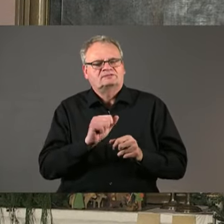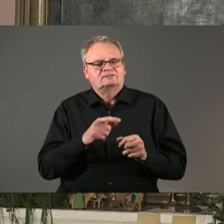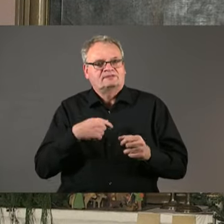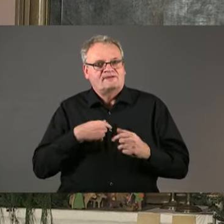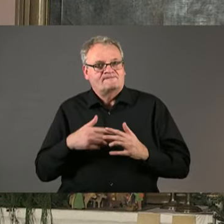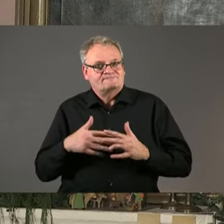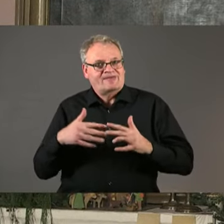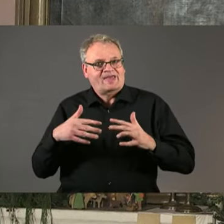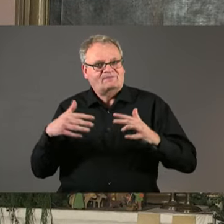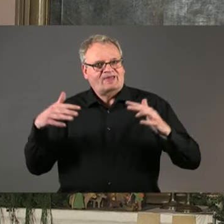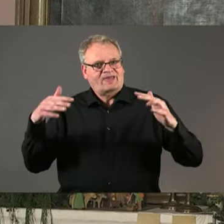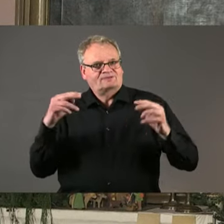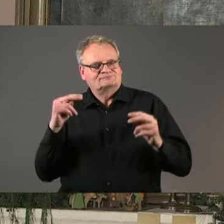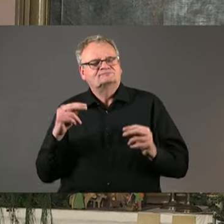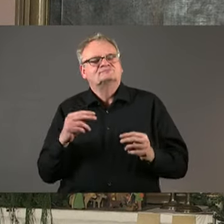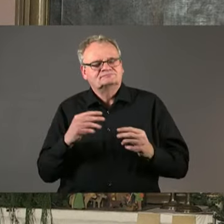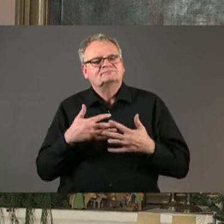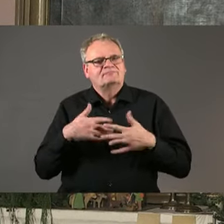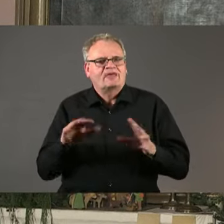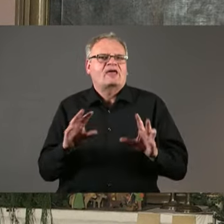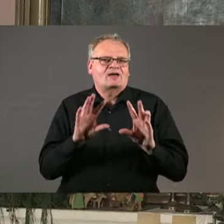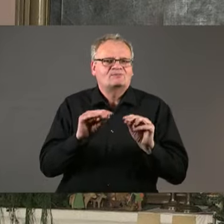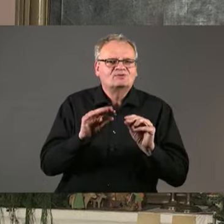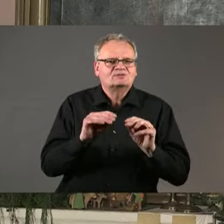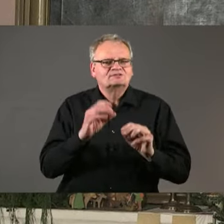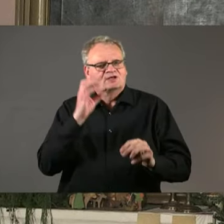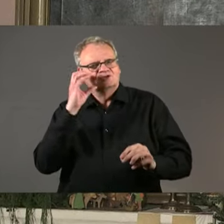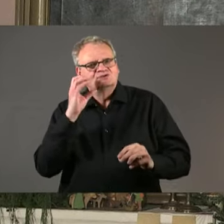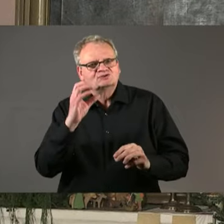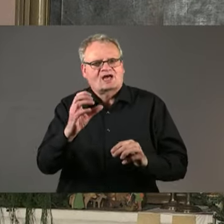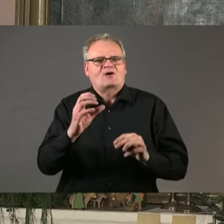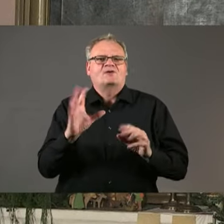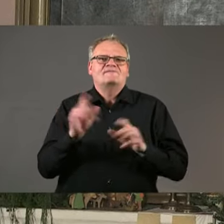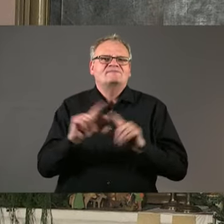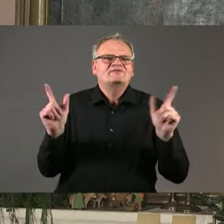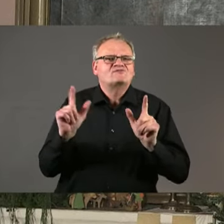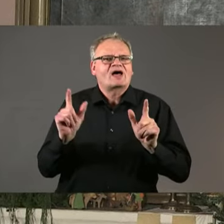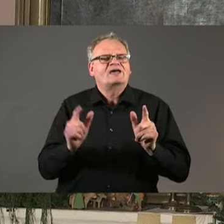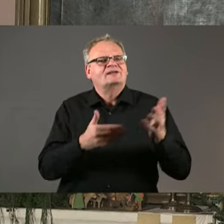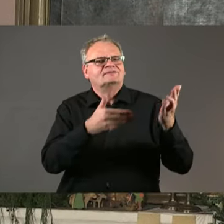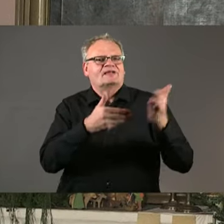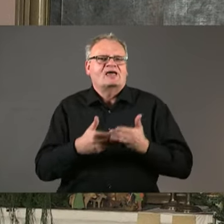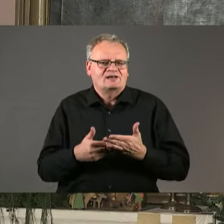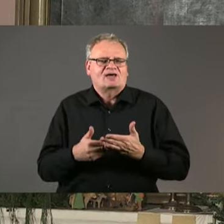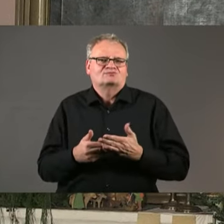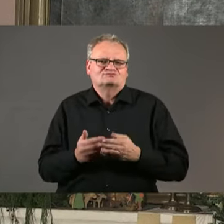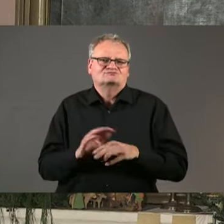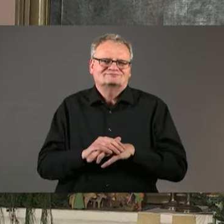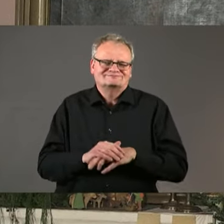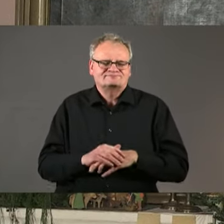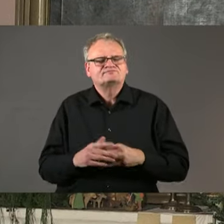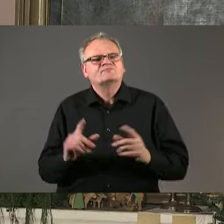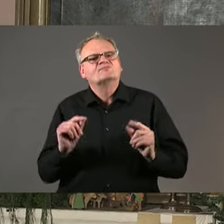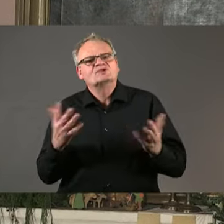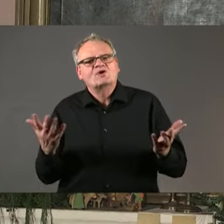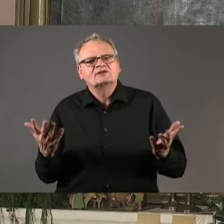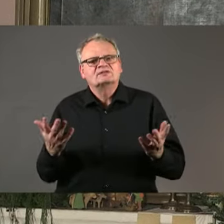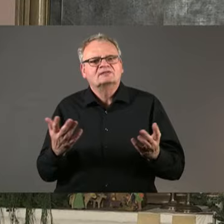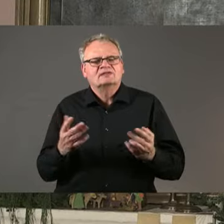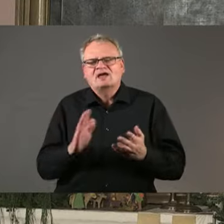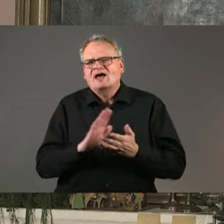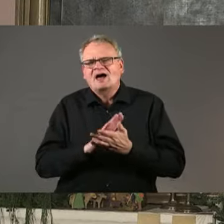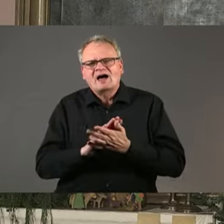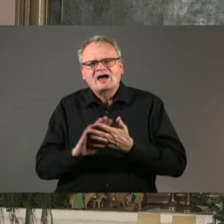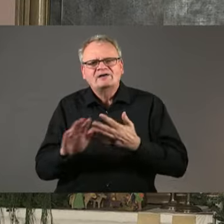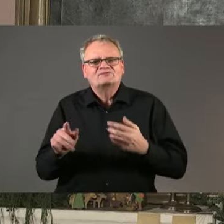Abonnenten haben, werden auch mehr User zum Zuschauen und zum Mitfeiern eingeladen. Entschuldigung. Für ein Abo reicht